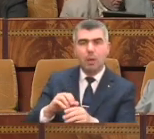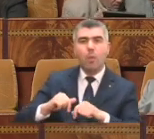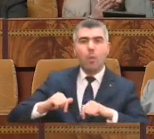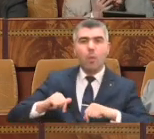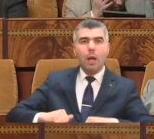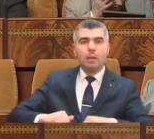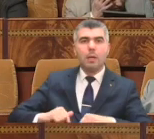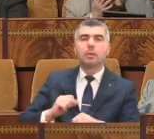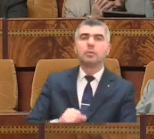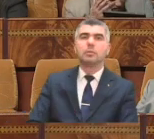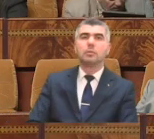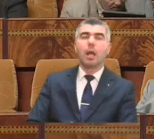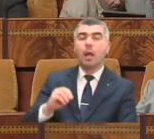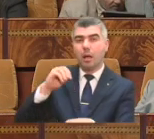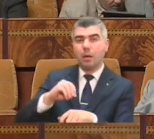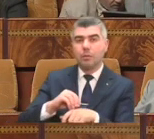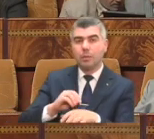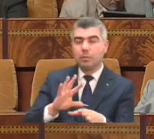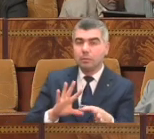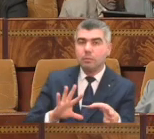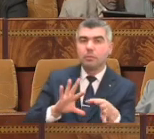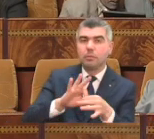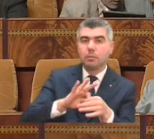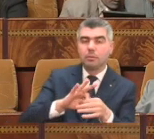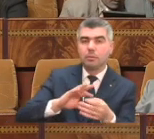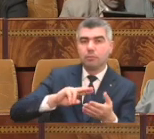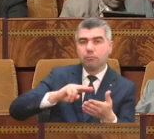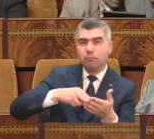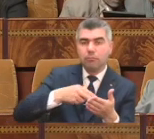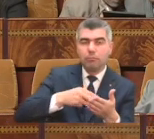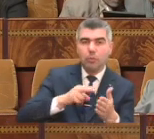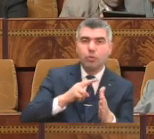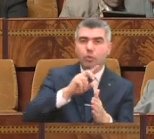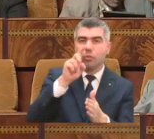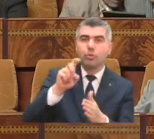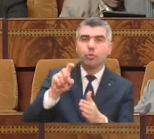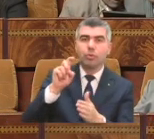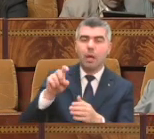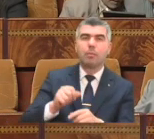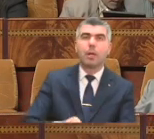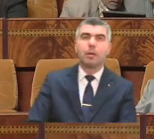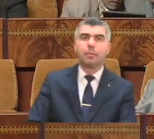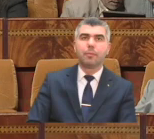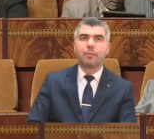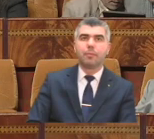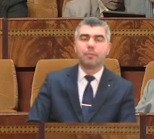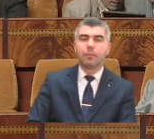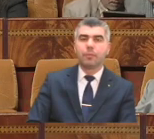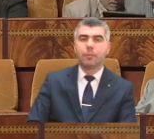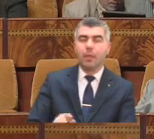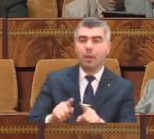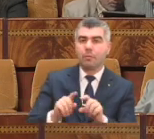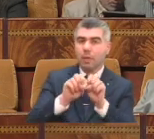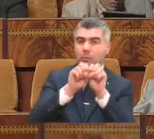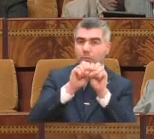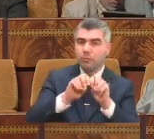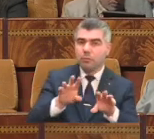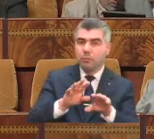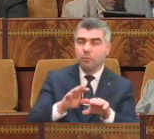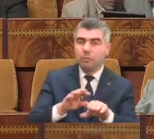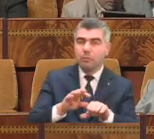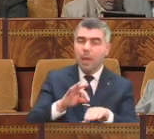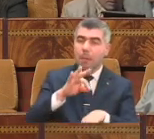من قطاعكم وشراكة مع القطاعات والمؤسسات والجماعات الترابية، ستتفاقم الأوضاع البيئية والصحية بسبب